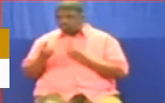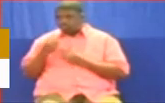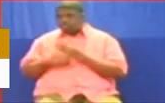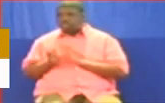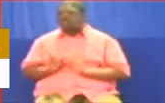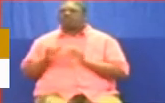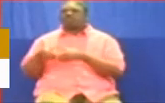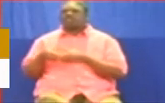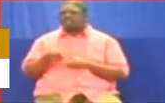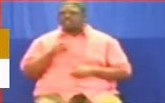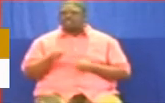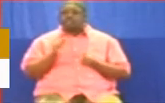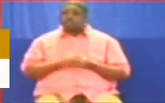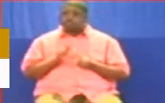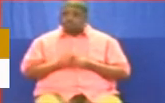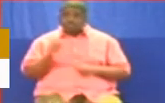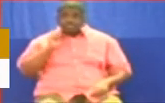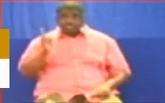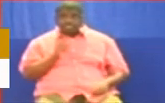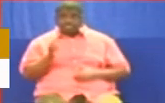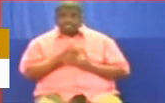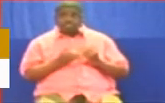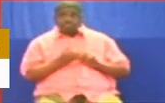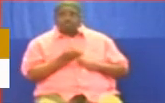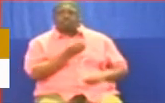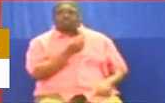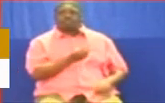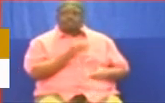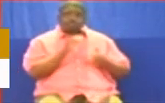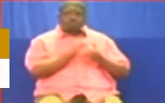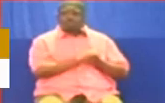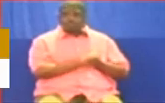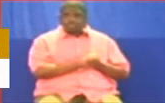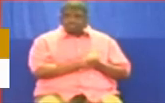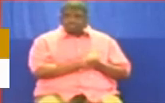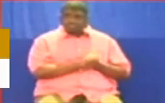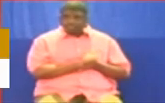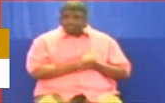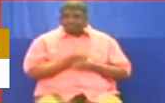kamati, hili jambo kwa sababu lina asili ya pande mbili za muungano, kadri unavyokuza